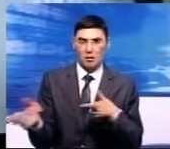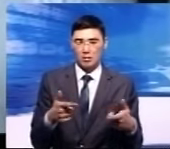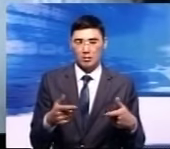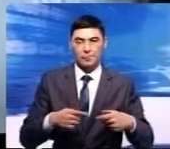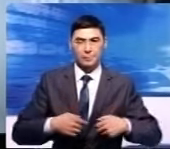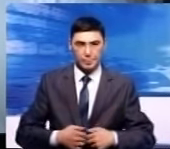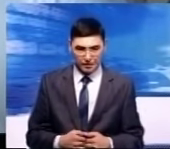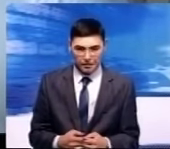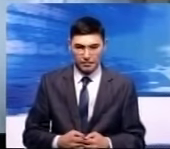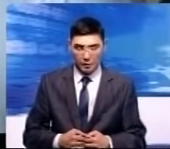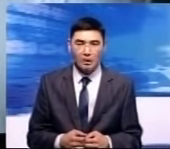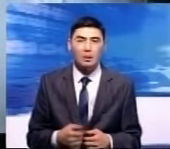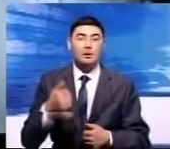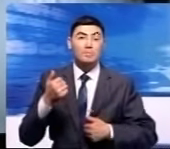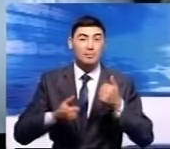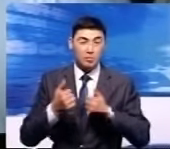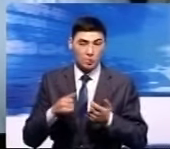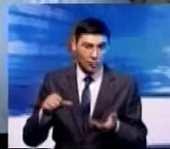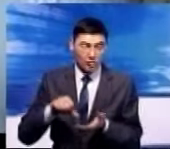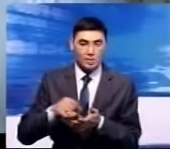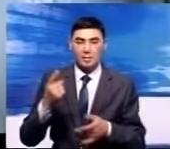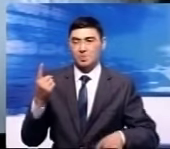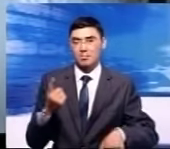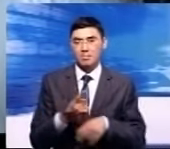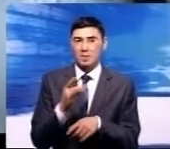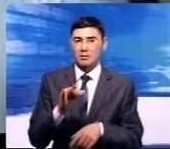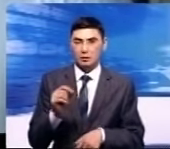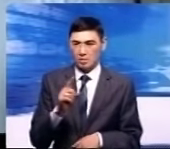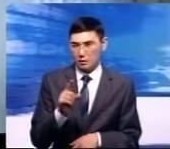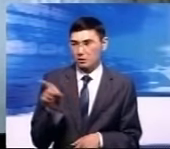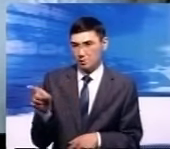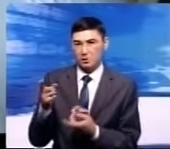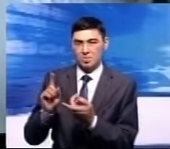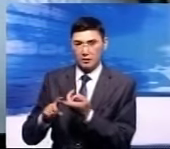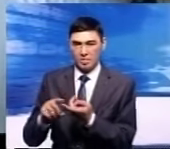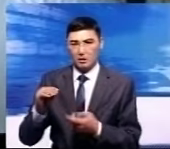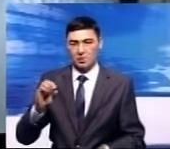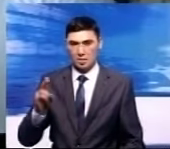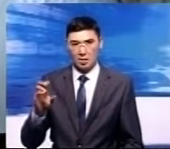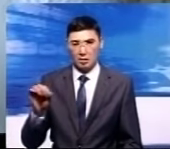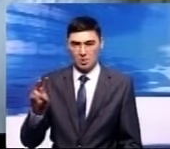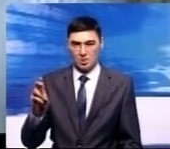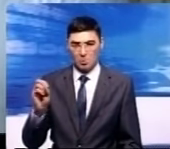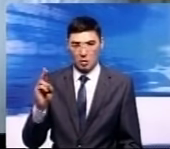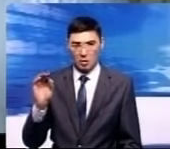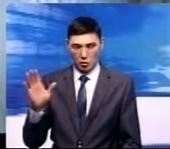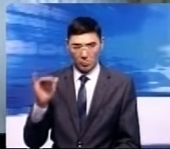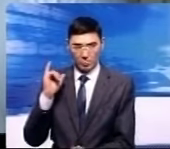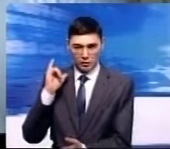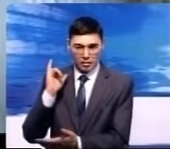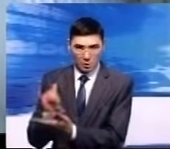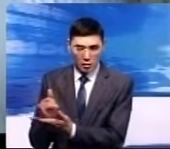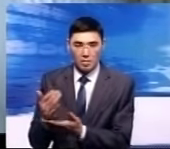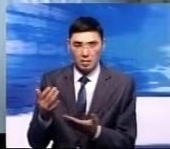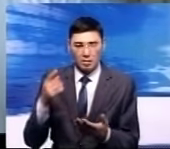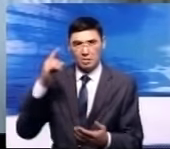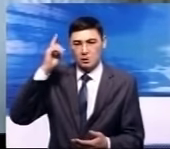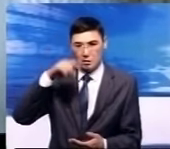Я первый раз в этих соревнованиях выступаю, посвященный Мурату Жексимбекову. Знаю, что он